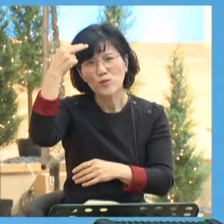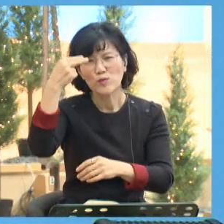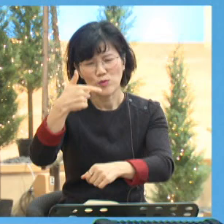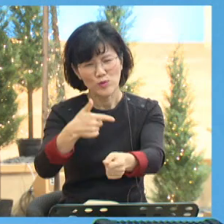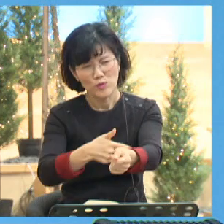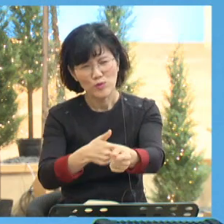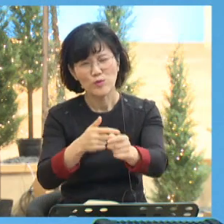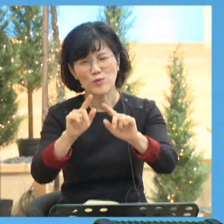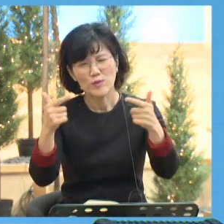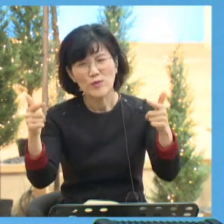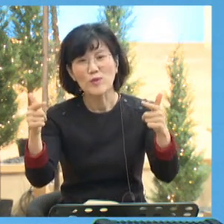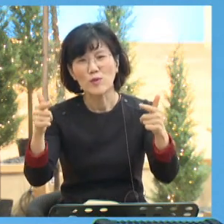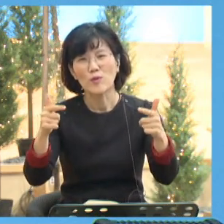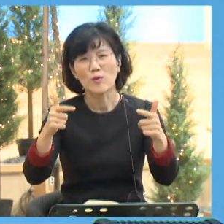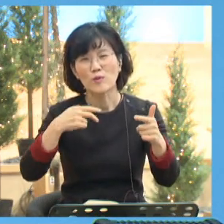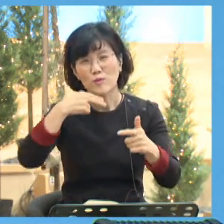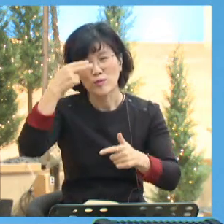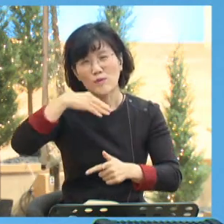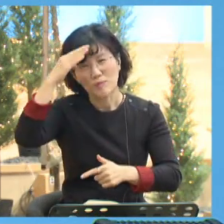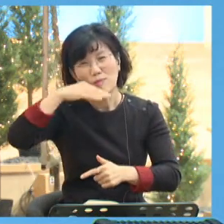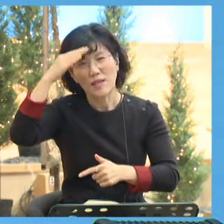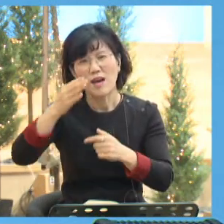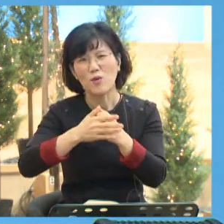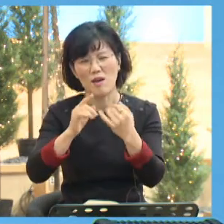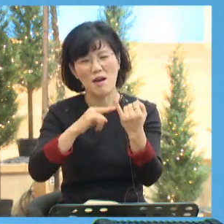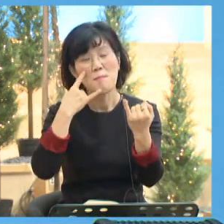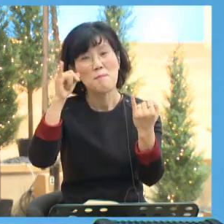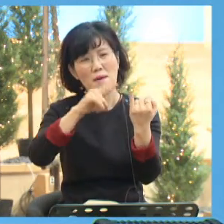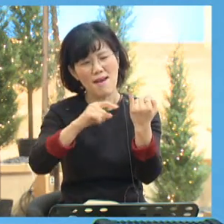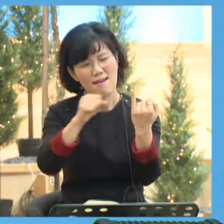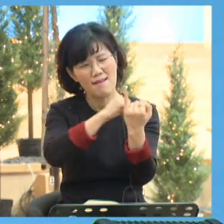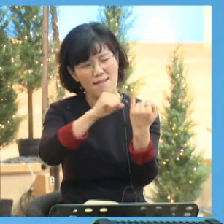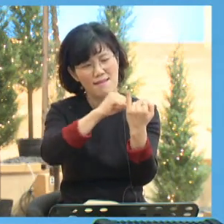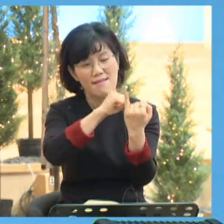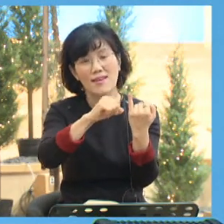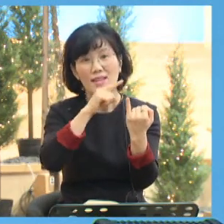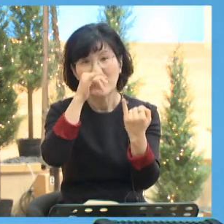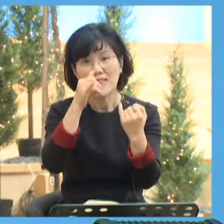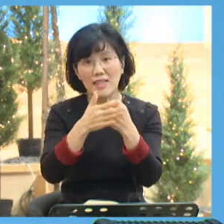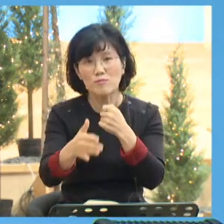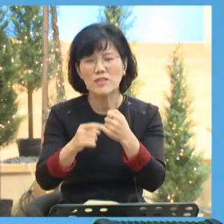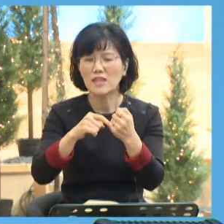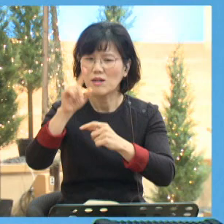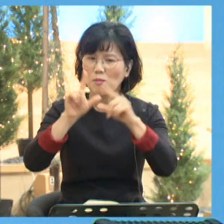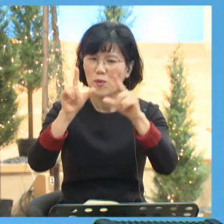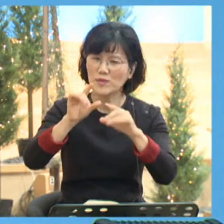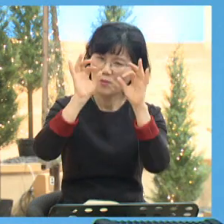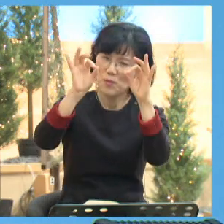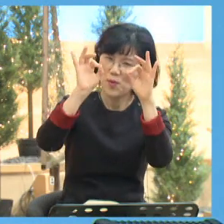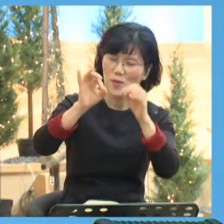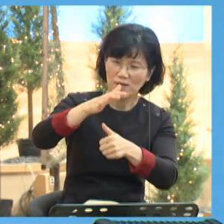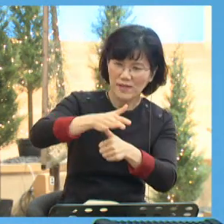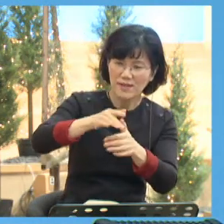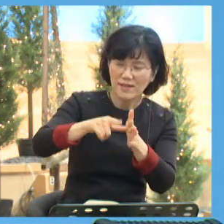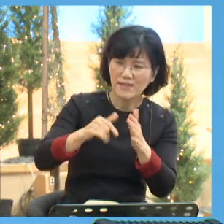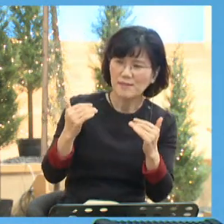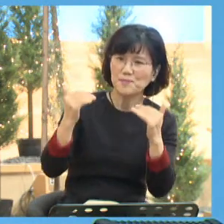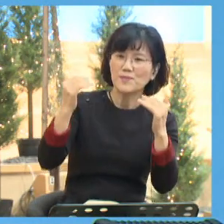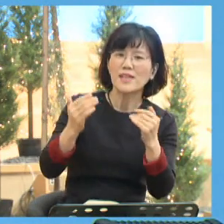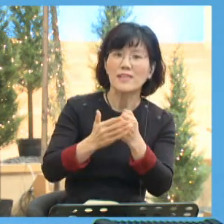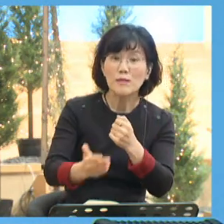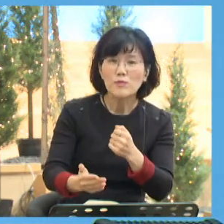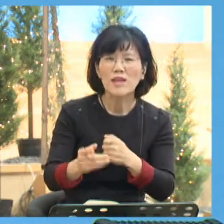날마다 술을 퍼마시고 는 어머니를 두들겨 패고 구타를 하고 그런 모습을 보면서 어린 시절의 쭉 자랐기